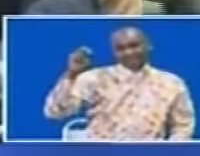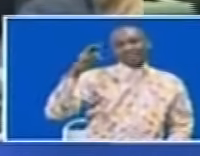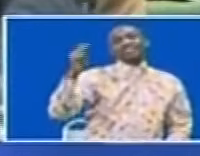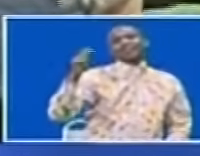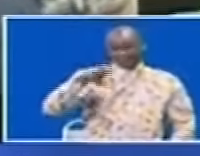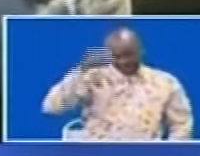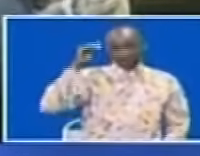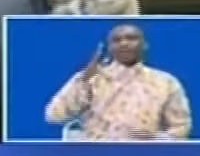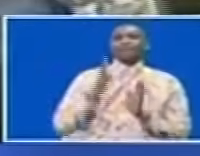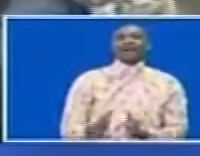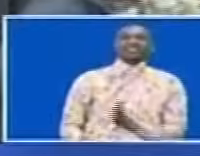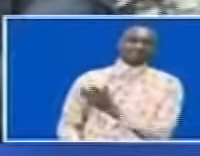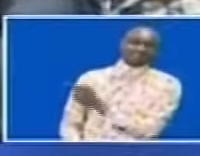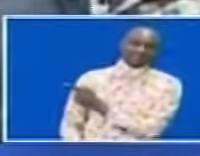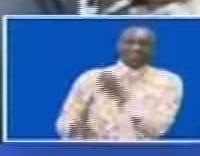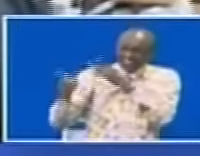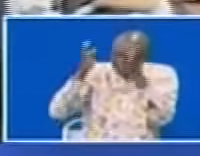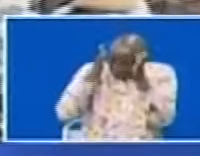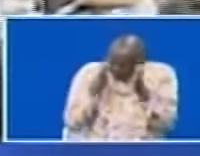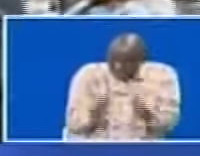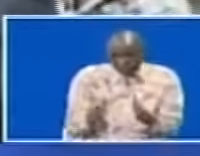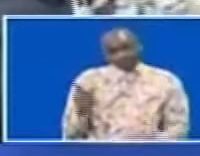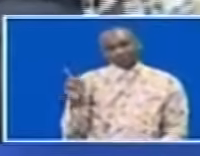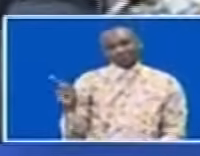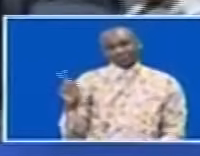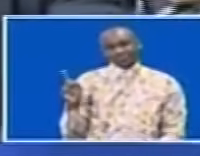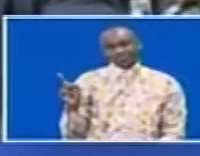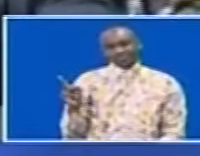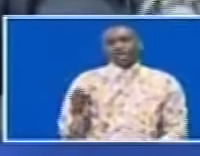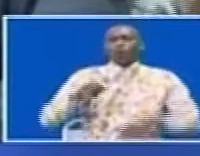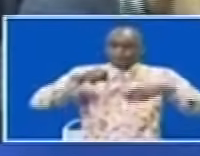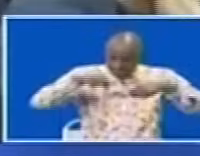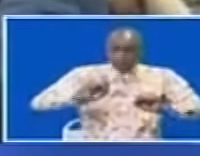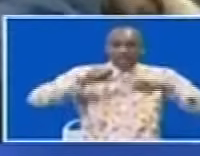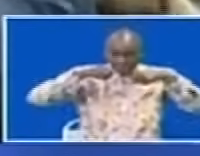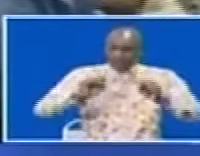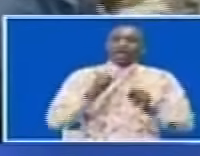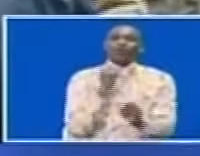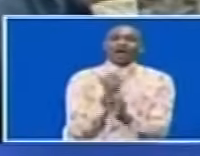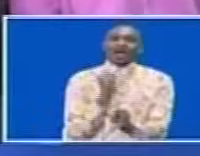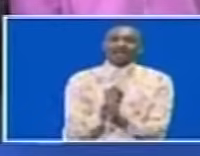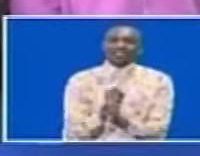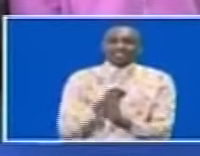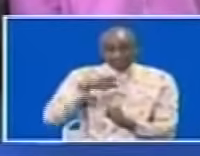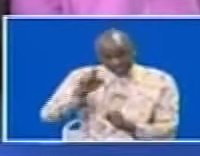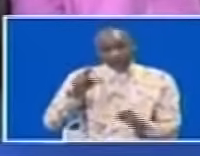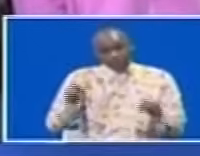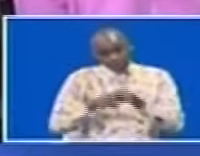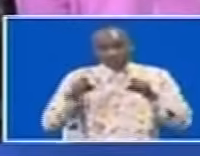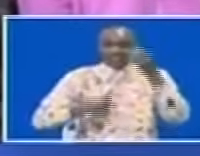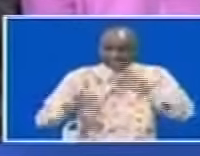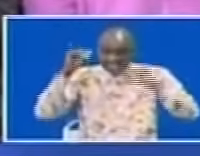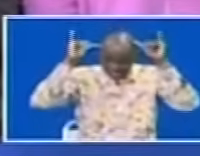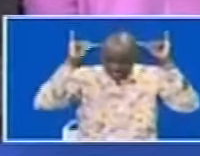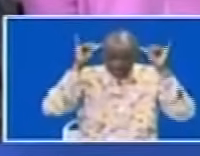found. Clementi alias Kajanja is a seasonal bodaboda operator cum livestock broker.